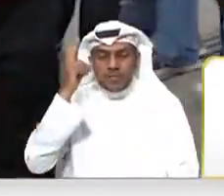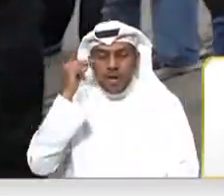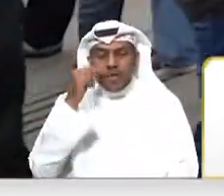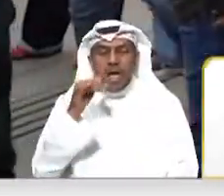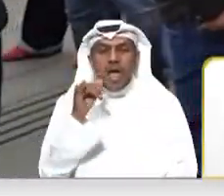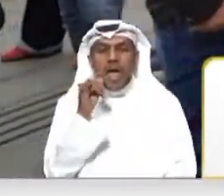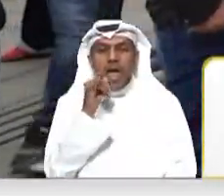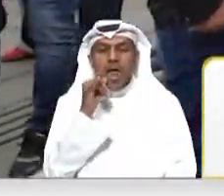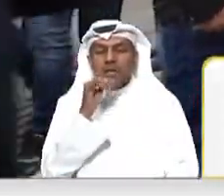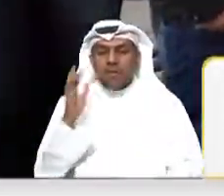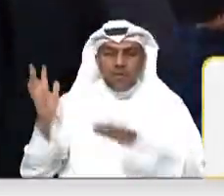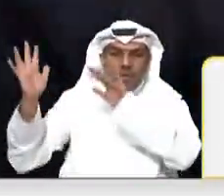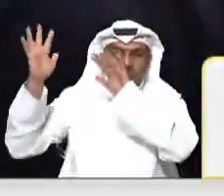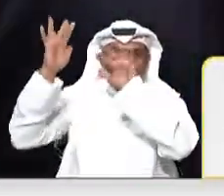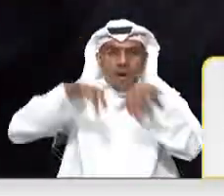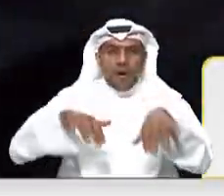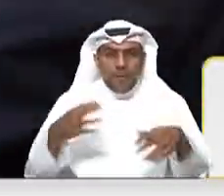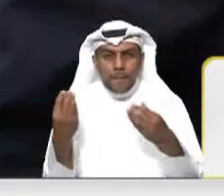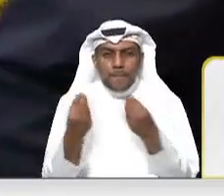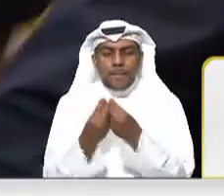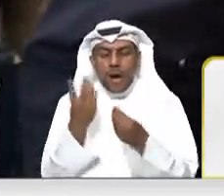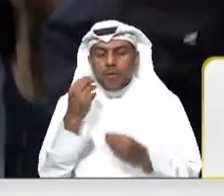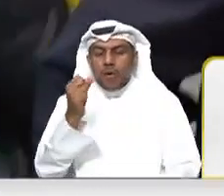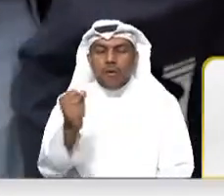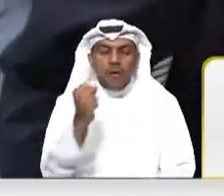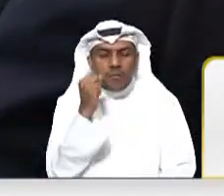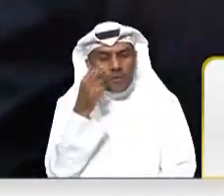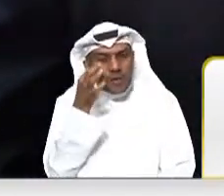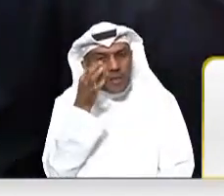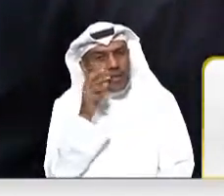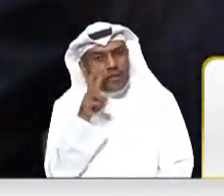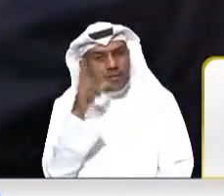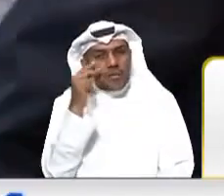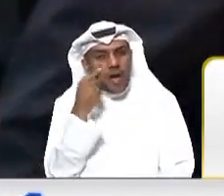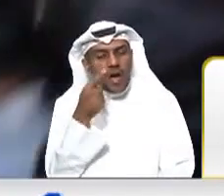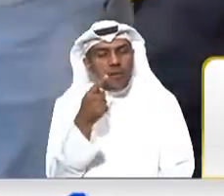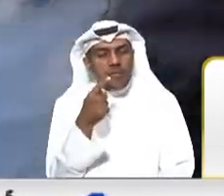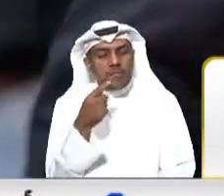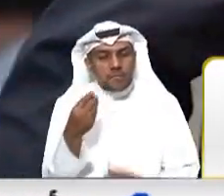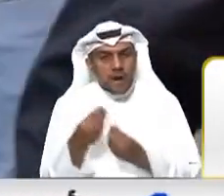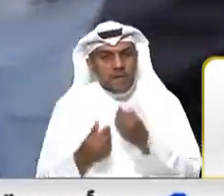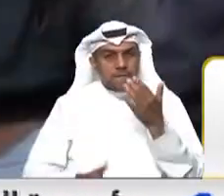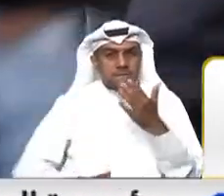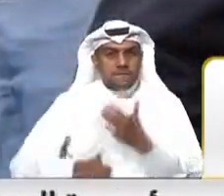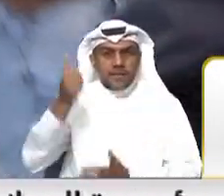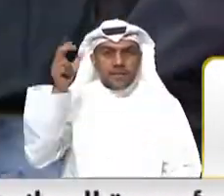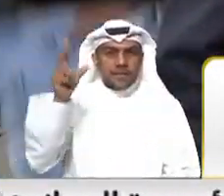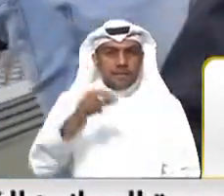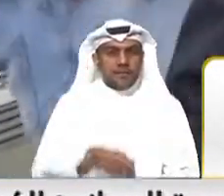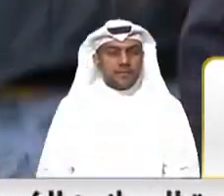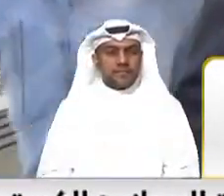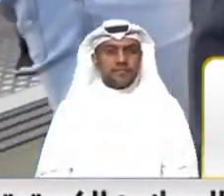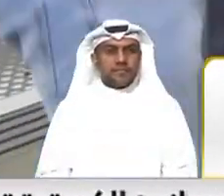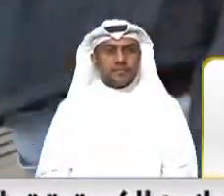لندن آملة في مواصلة الأداء القوي والعودة مع الفريق بذات الأذنين.